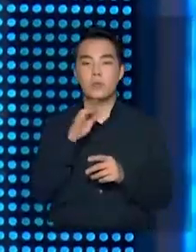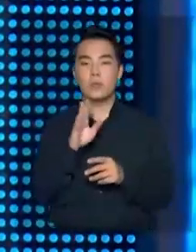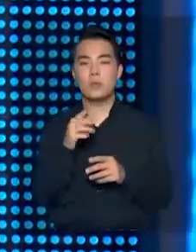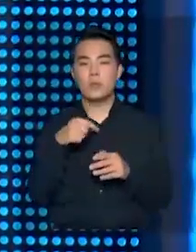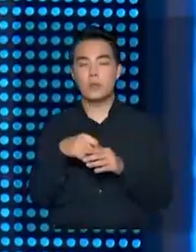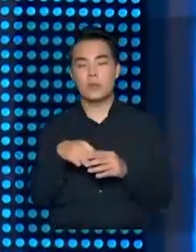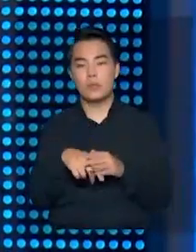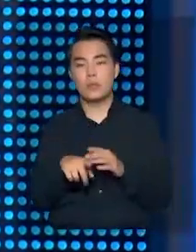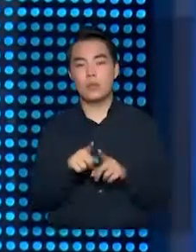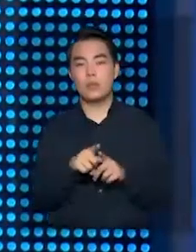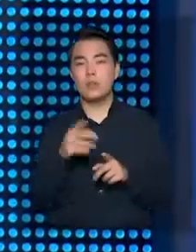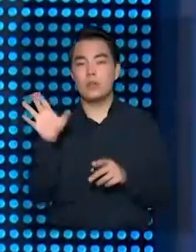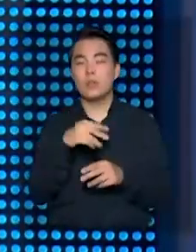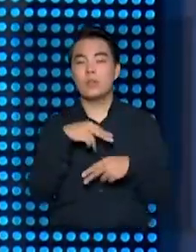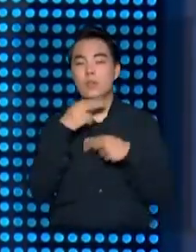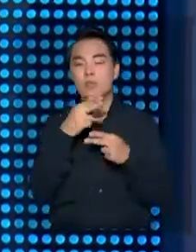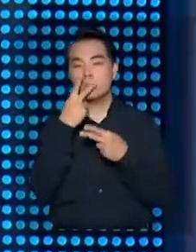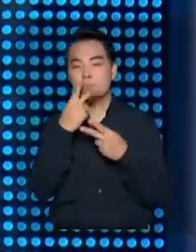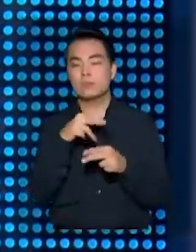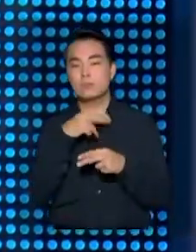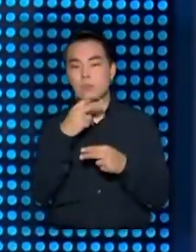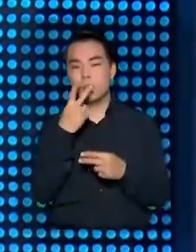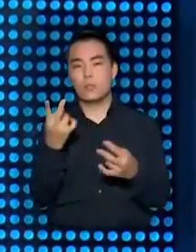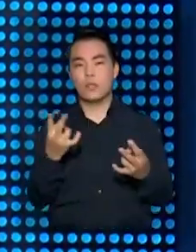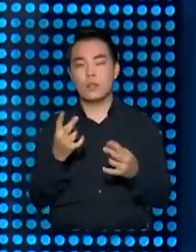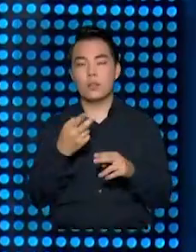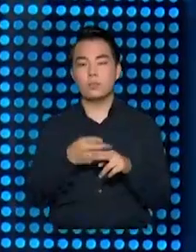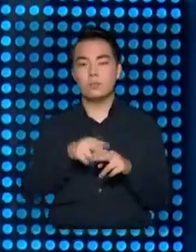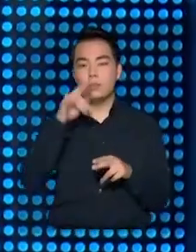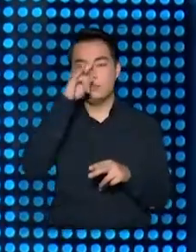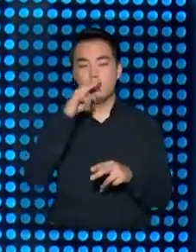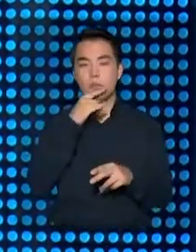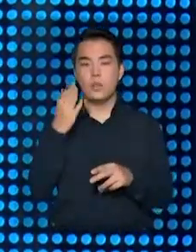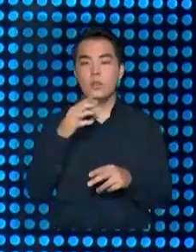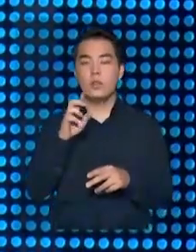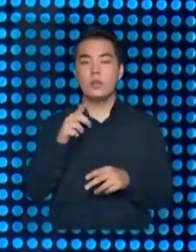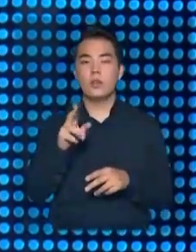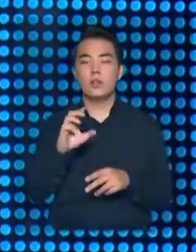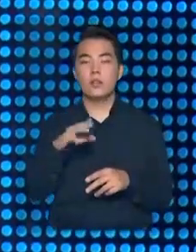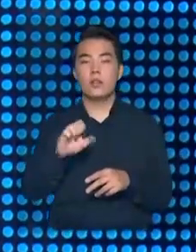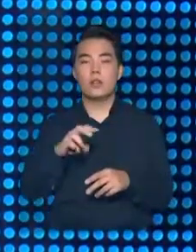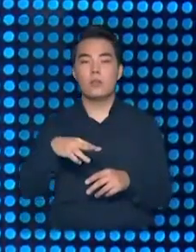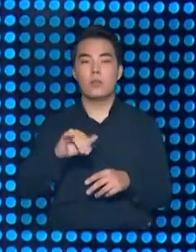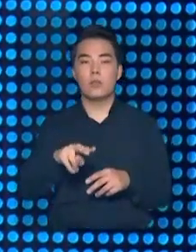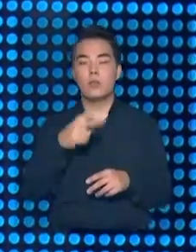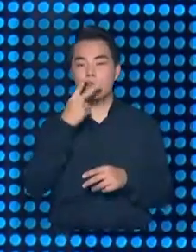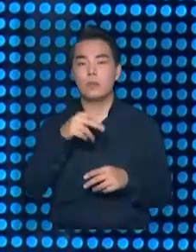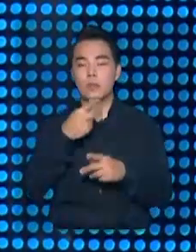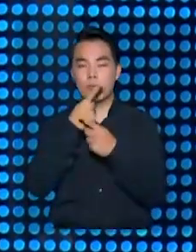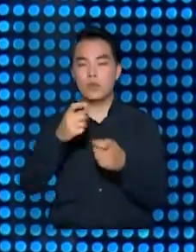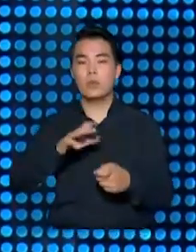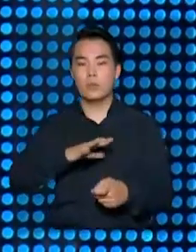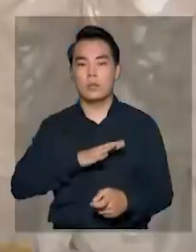күмәнді адамдардан да сақтанған дұрыс. Бұл туралы Қазақстанның Стамбулдағы бас консулы пікір білдірді.